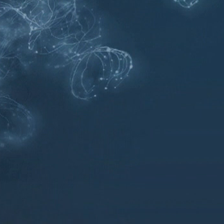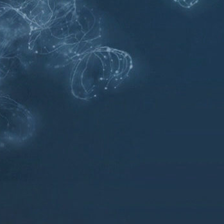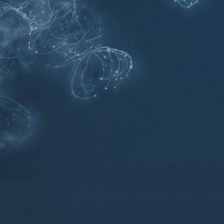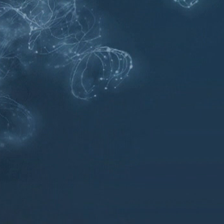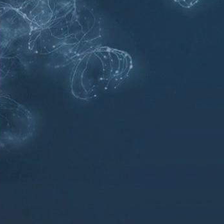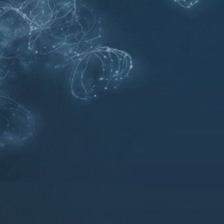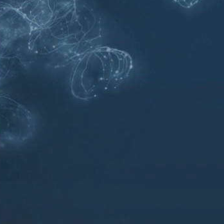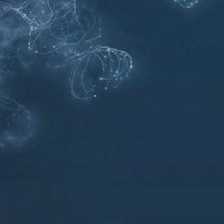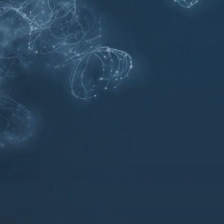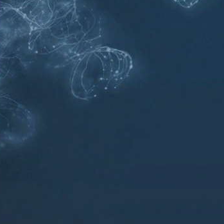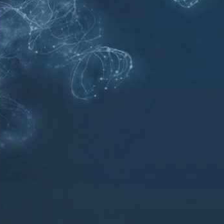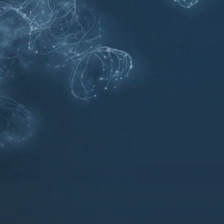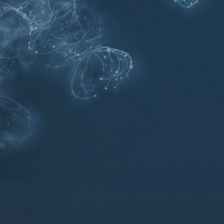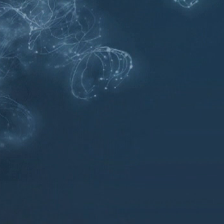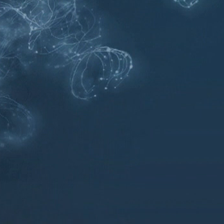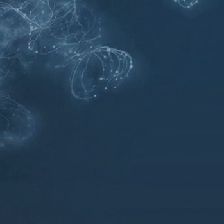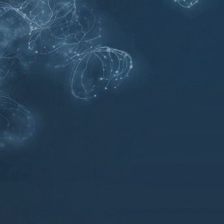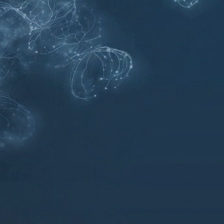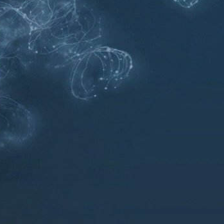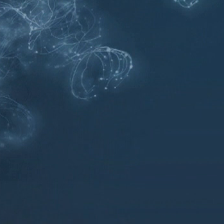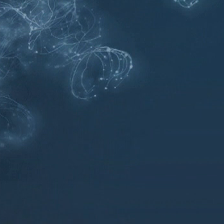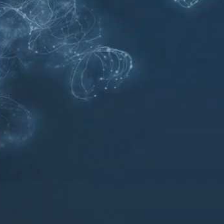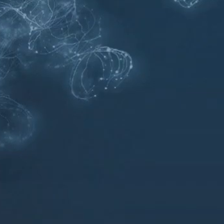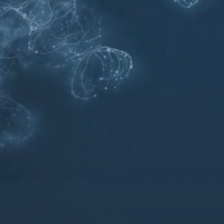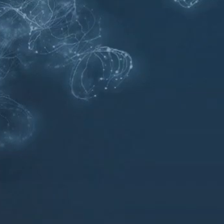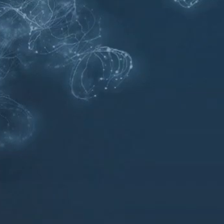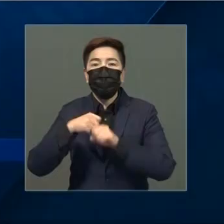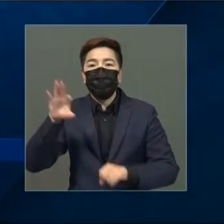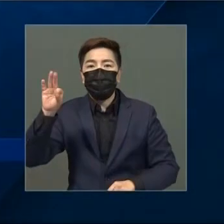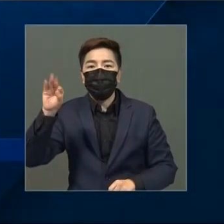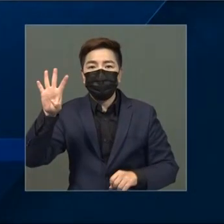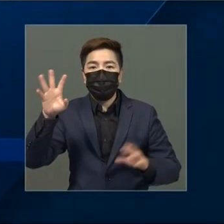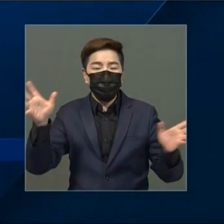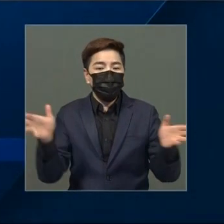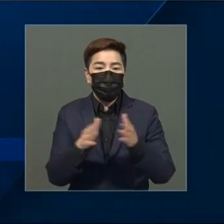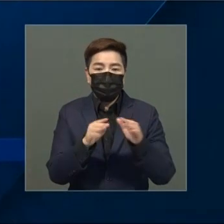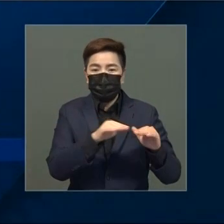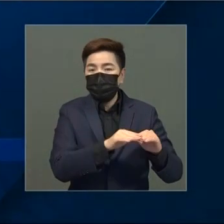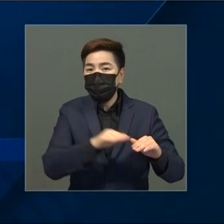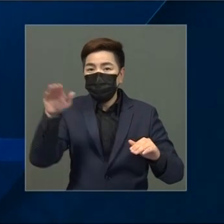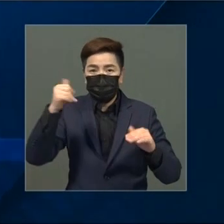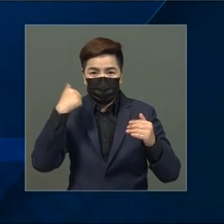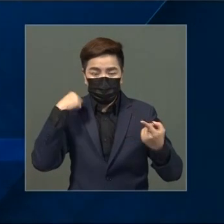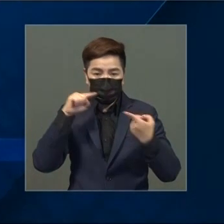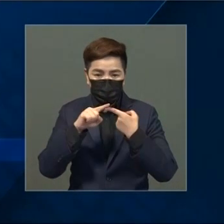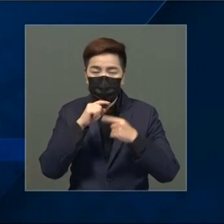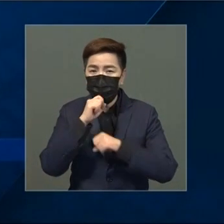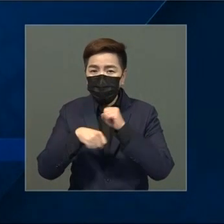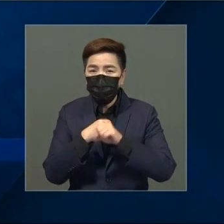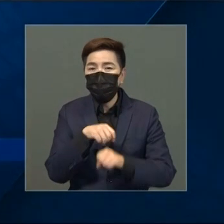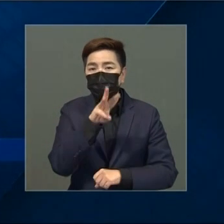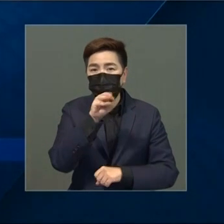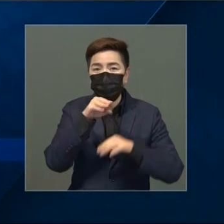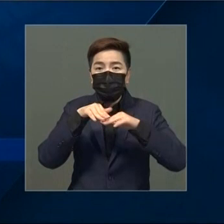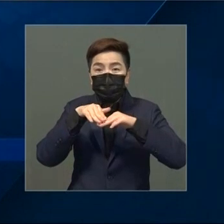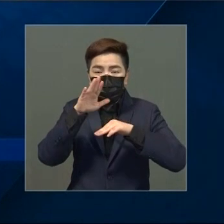อย่างไรก็ตามสบค.ก็ยังพบการติดเชื้อแบบกลุ่มก้อนในบุคลากรทางการแพทย์อย่างต่อเนื่องแล้วผลการสอบสวนโรคยังพบด้วยว่าติ